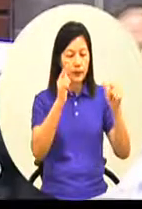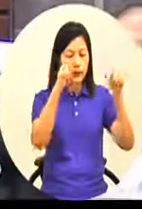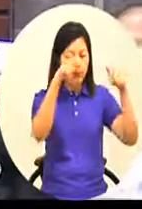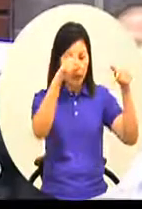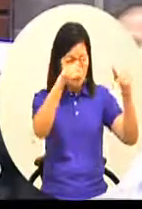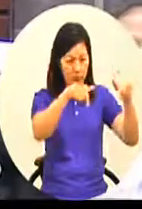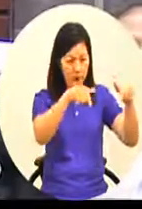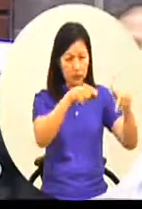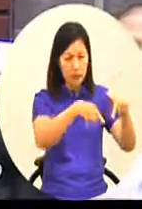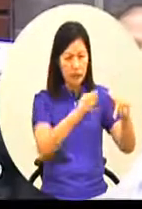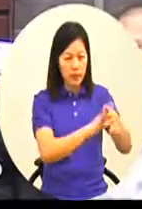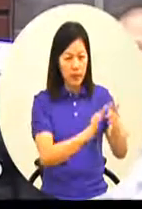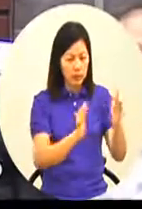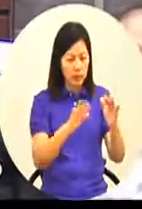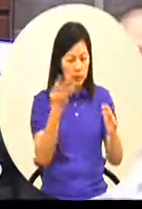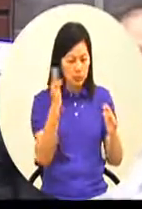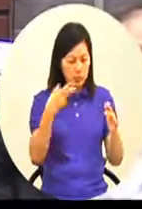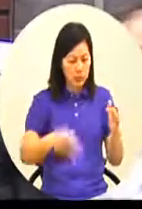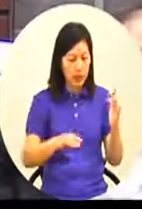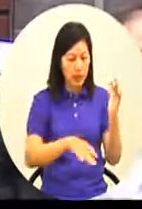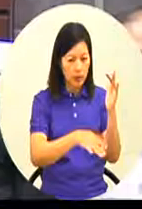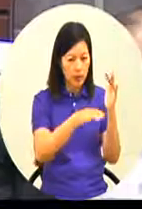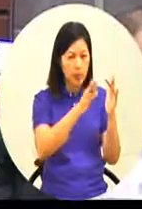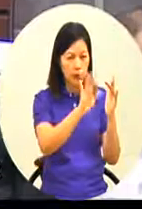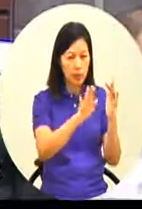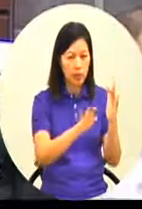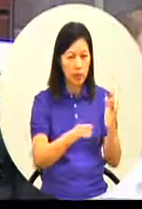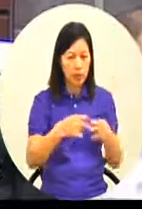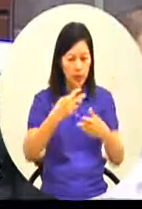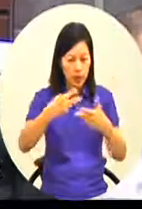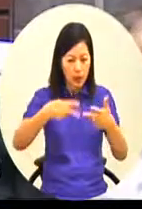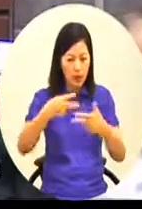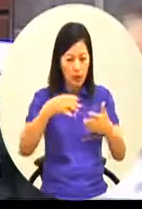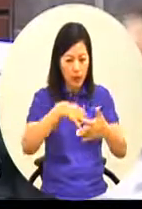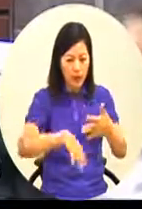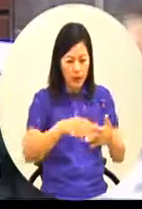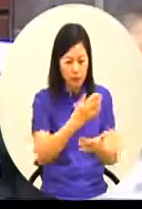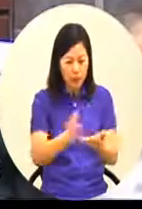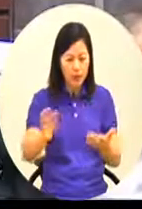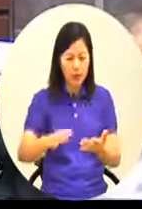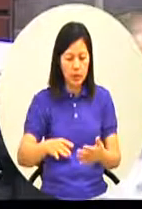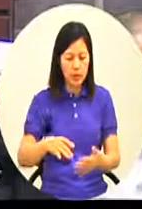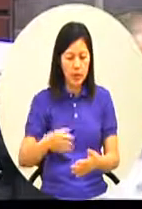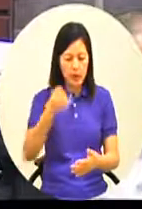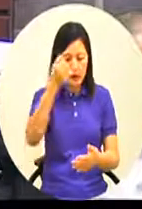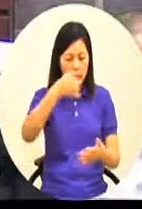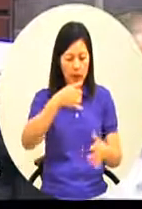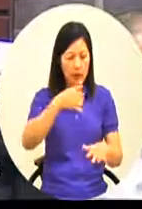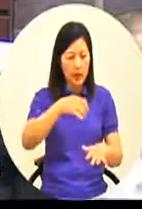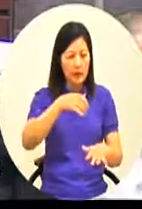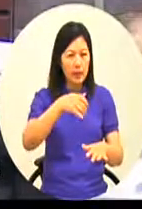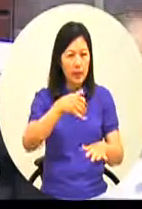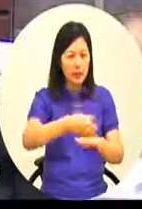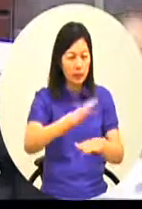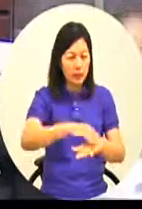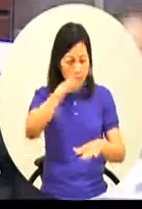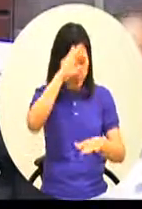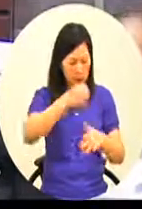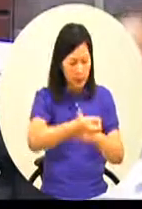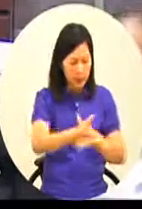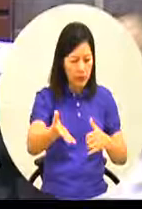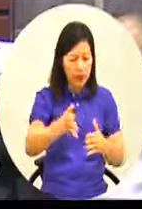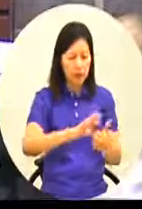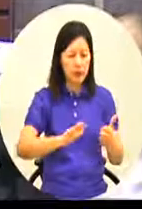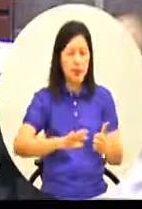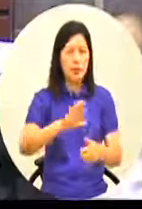们这边也会请养工处2个礼拜来把它赶快把它解决，我们不希望那边产生有登革热的问题。另外议员在说的